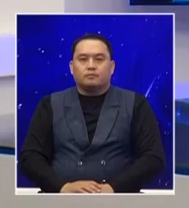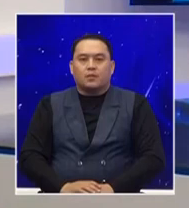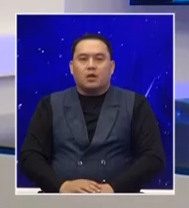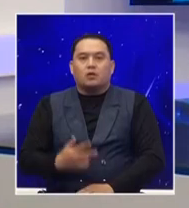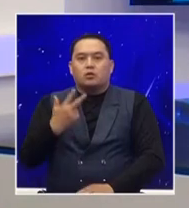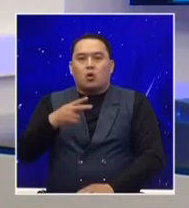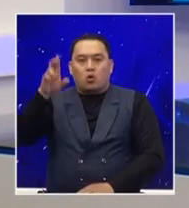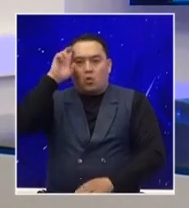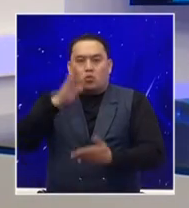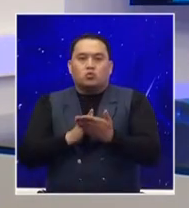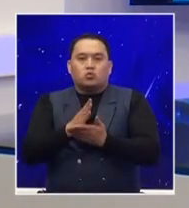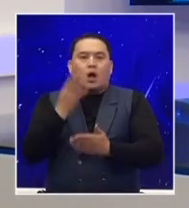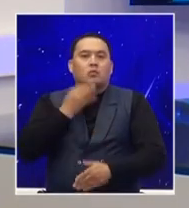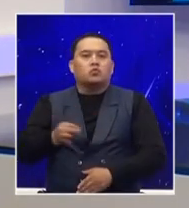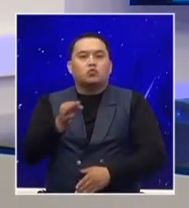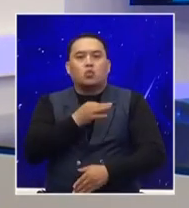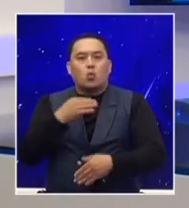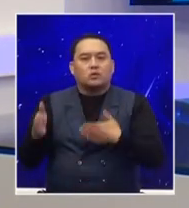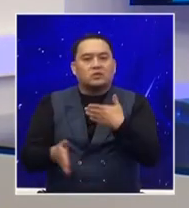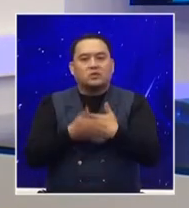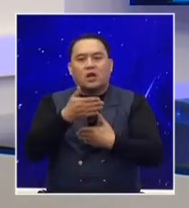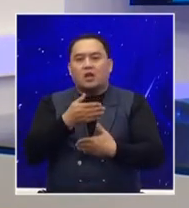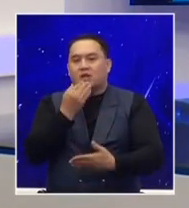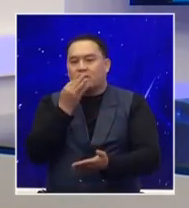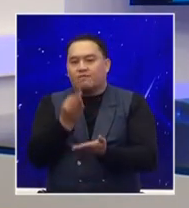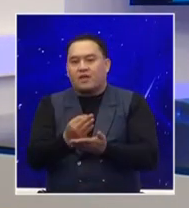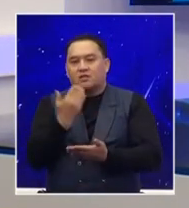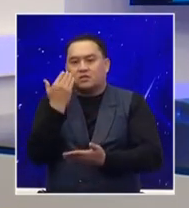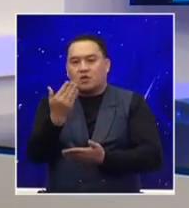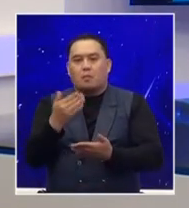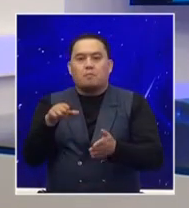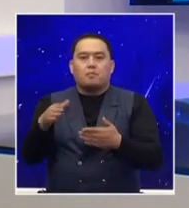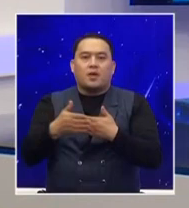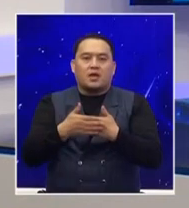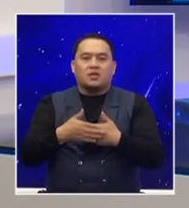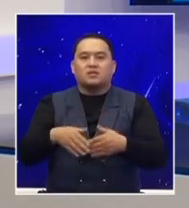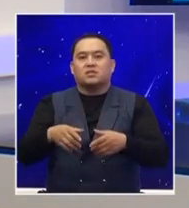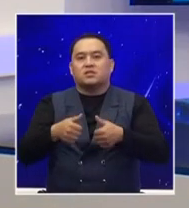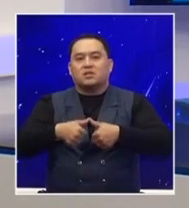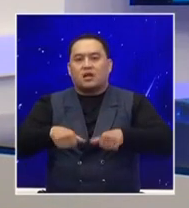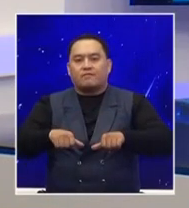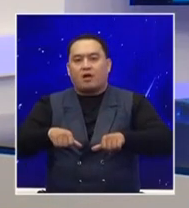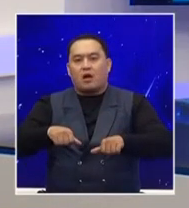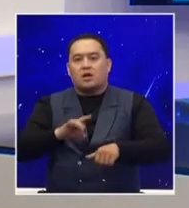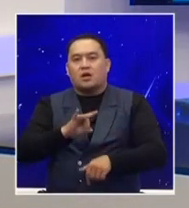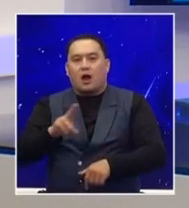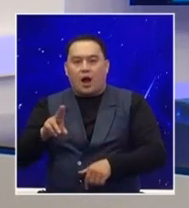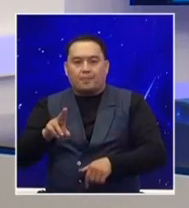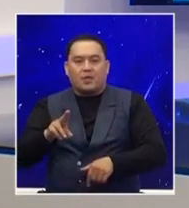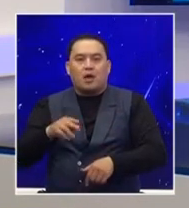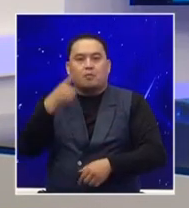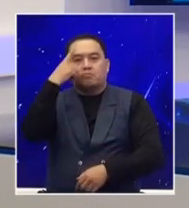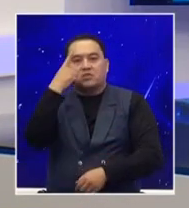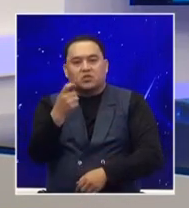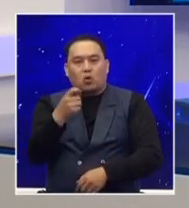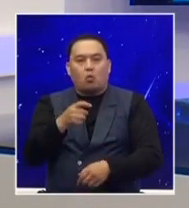3 госслужащих Алматинской области привлекли к дисциплинарной ответственности на заседании Совета по этике агентства РК.